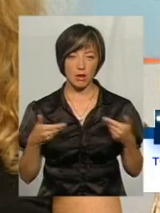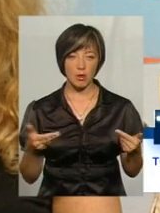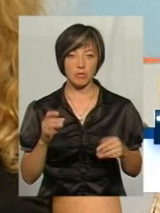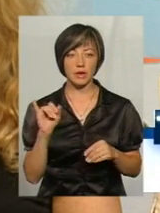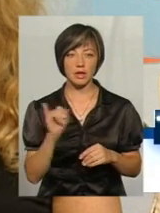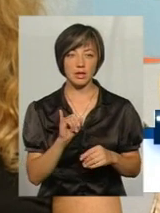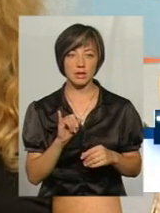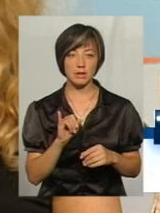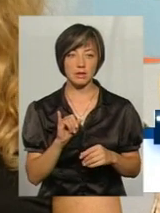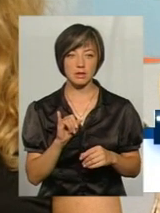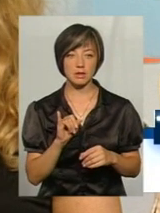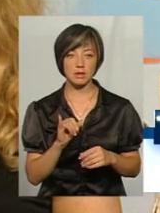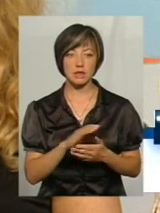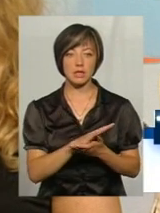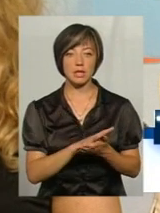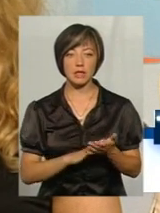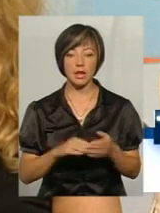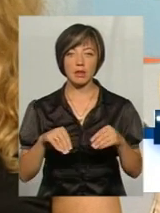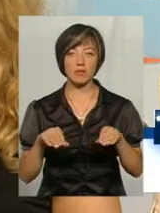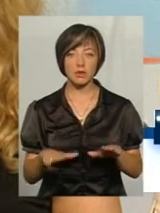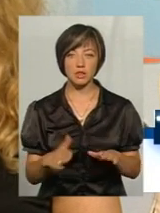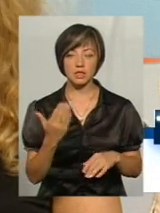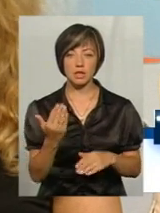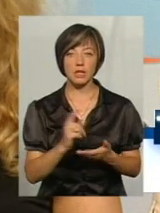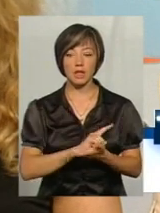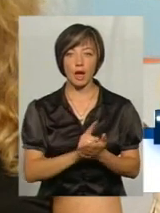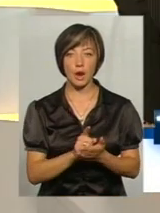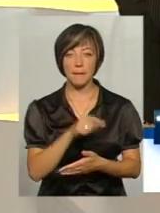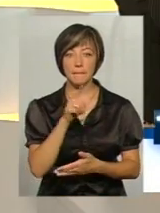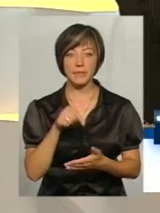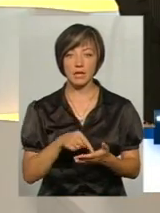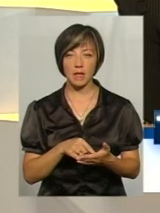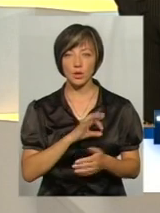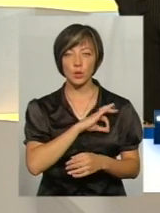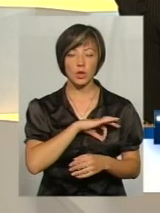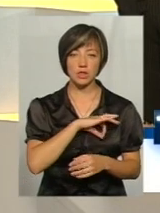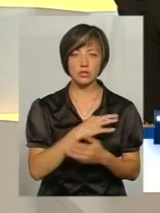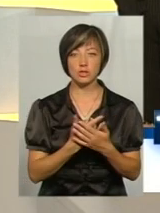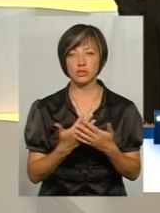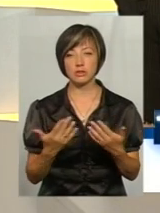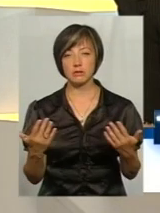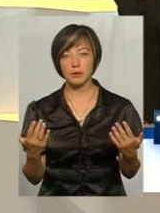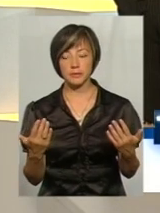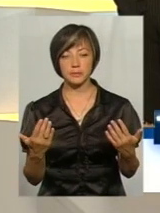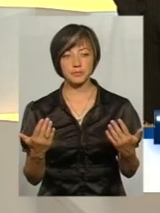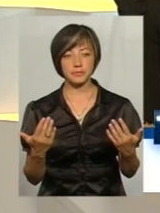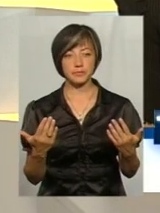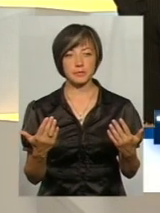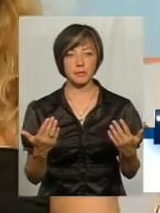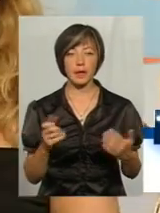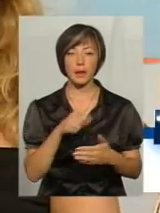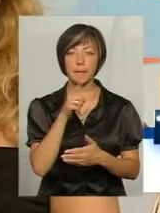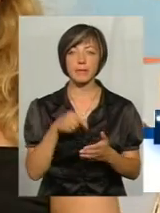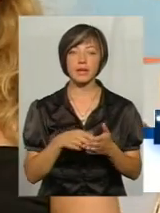І надалі вирішення її нагальних питань, правових, юридичних, от по